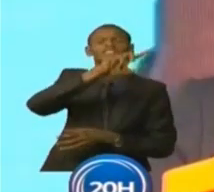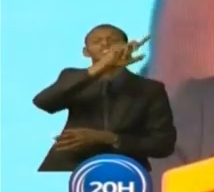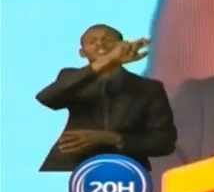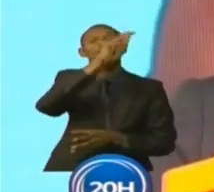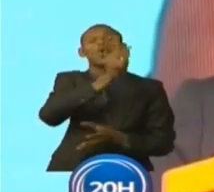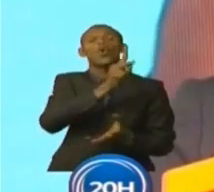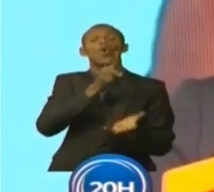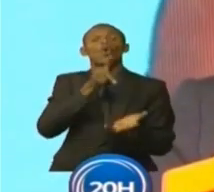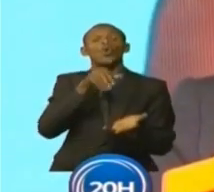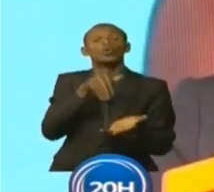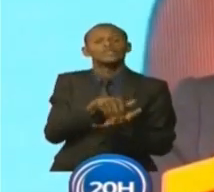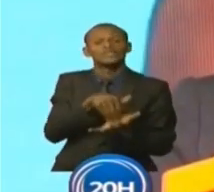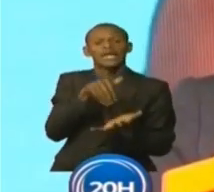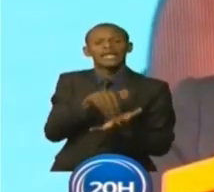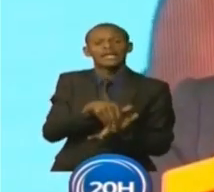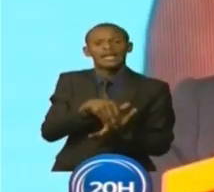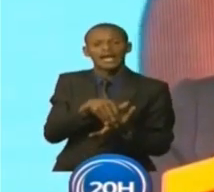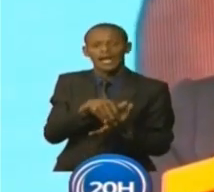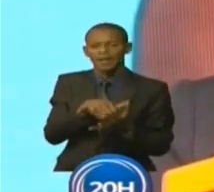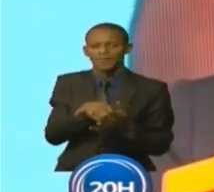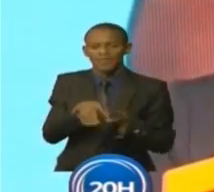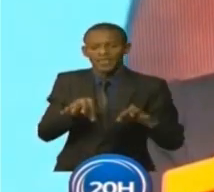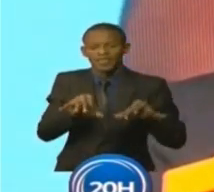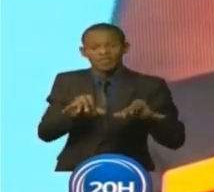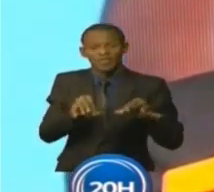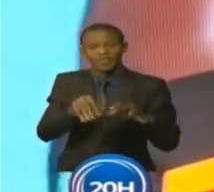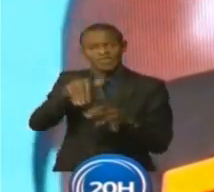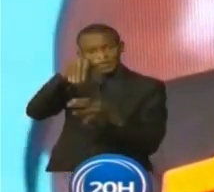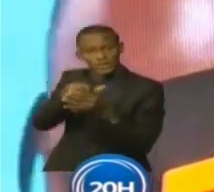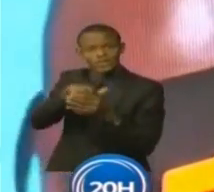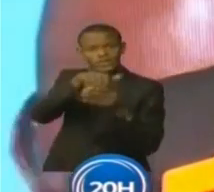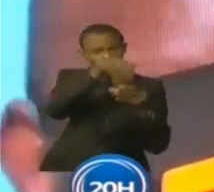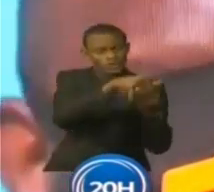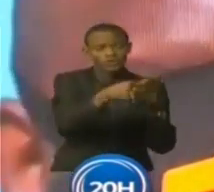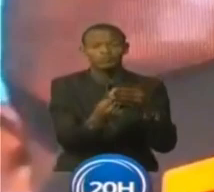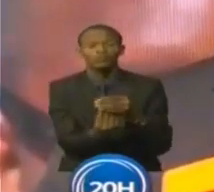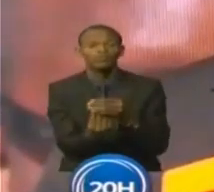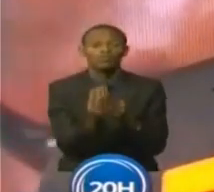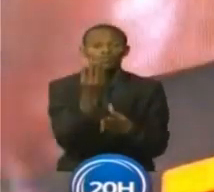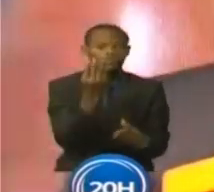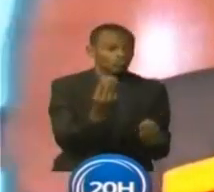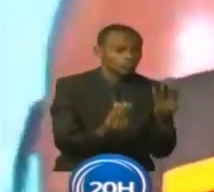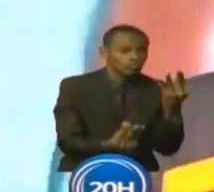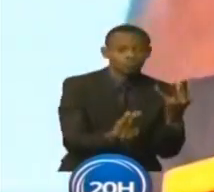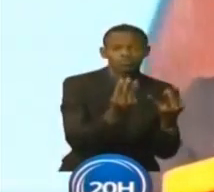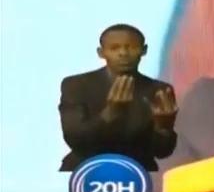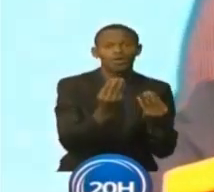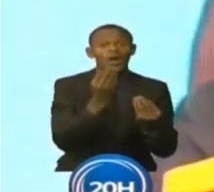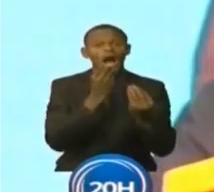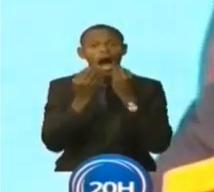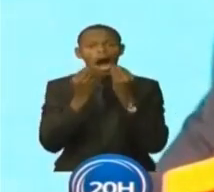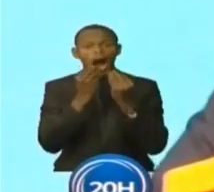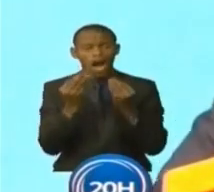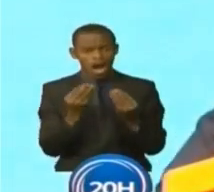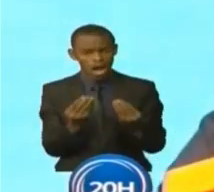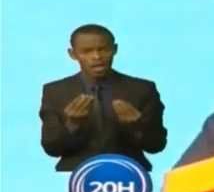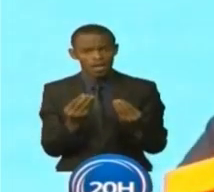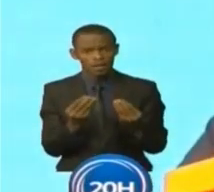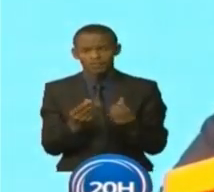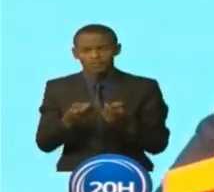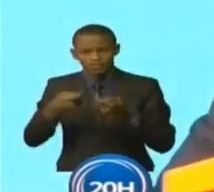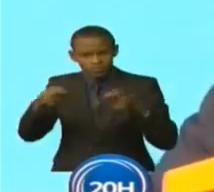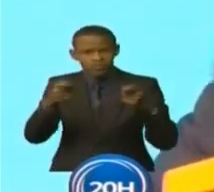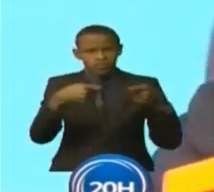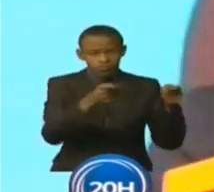réalité, au travers notamment le maintien d'un dialogue ouvert entre les acteurs publics, les opérateurs